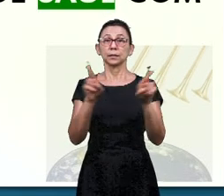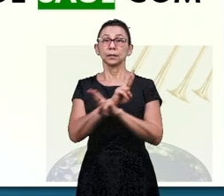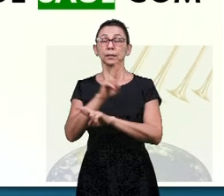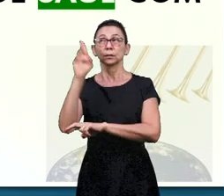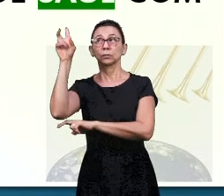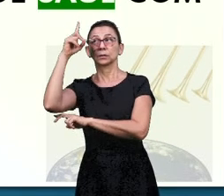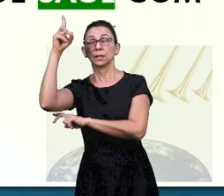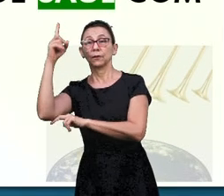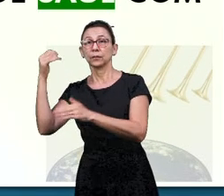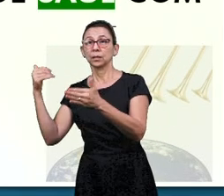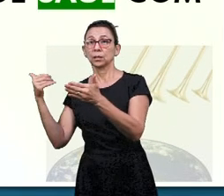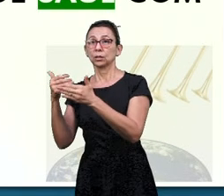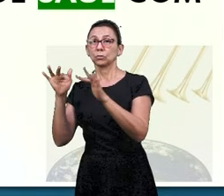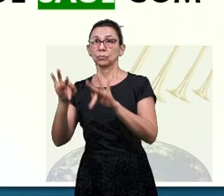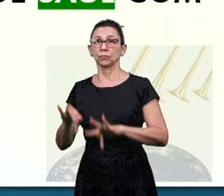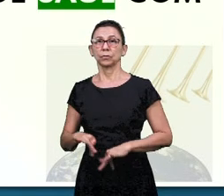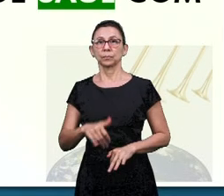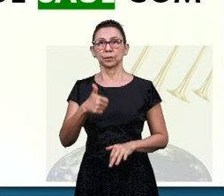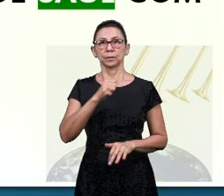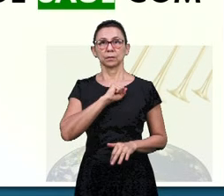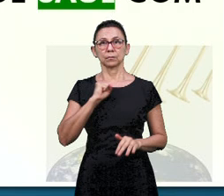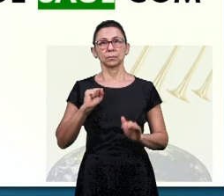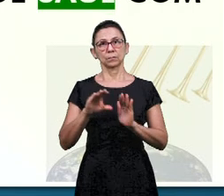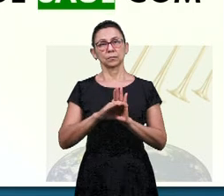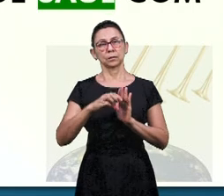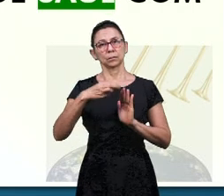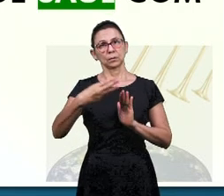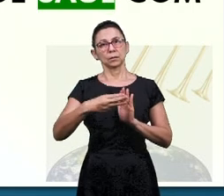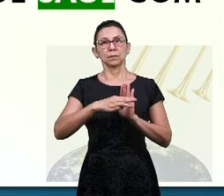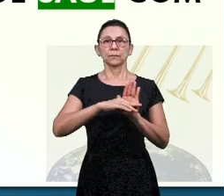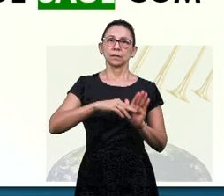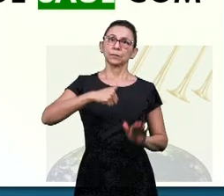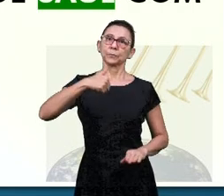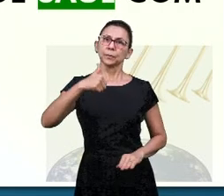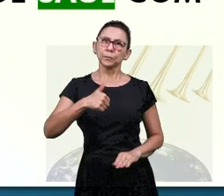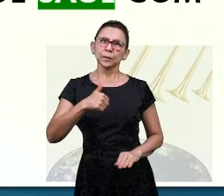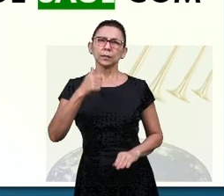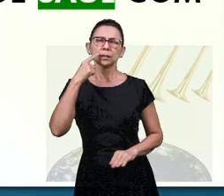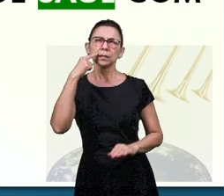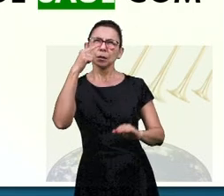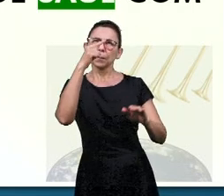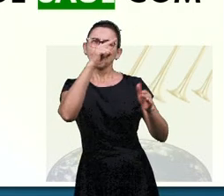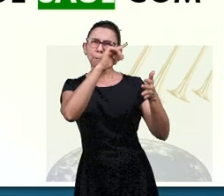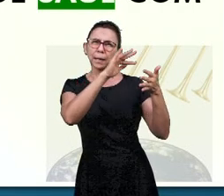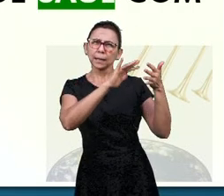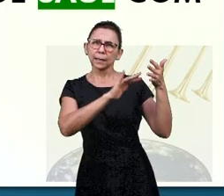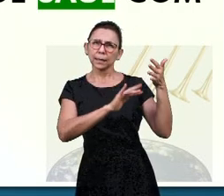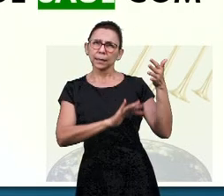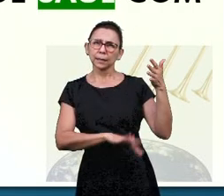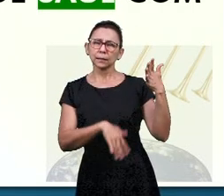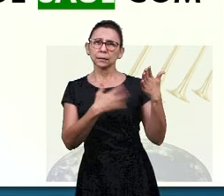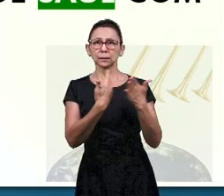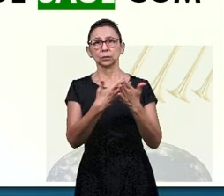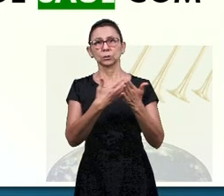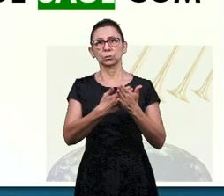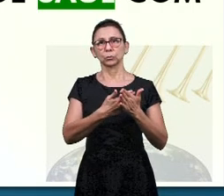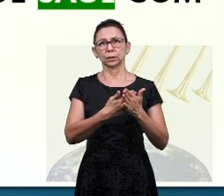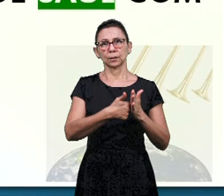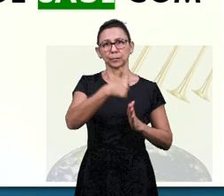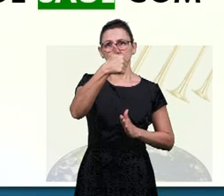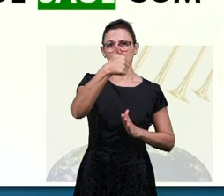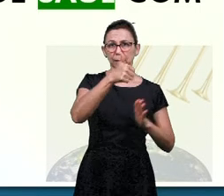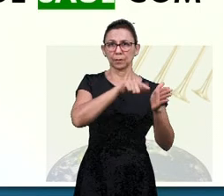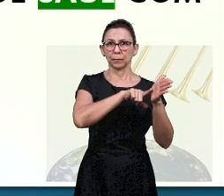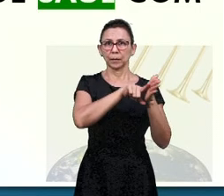texte en 2 Samuel chapitre 3, verset 1er. Donc, vous avez fait toute cette étude, la première partie de la question. Vous